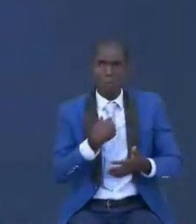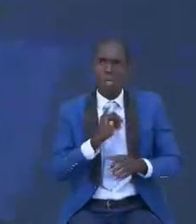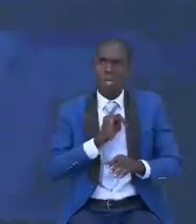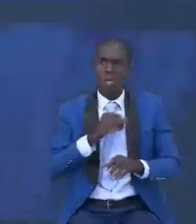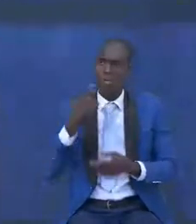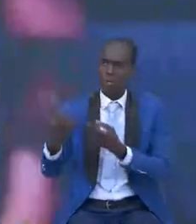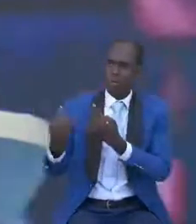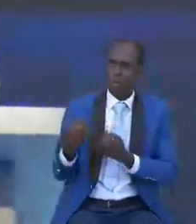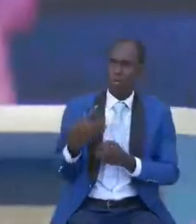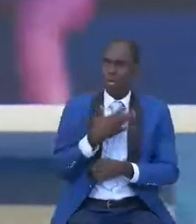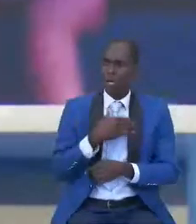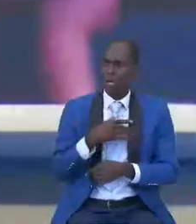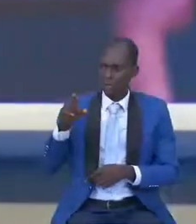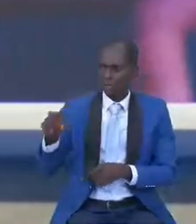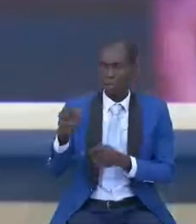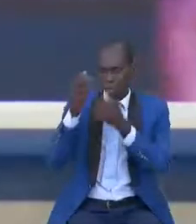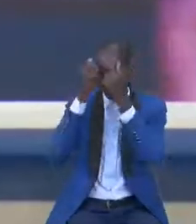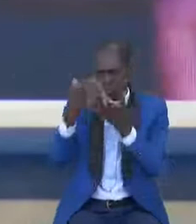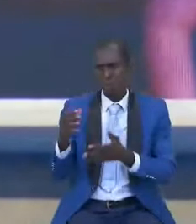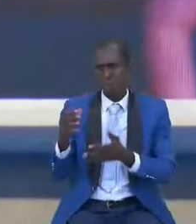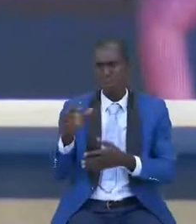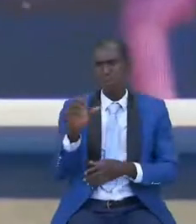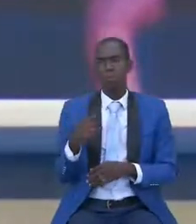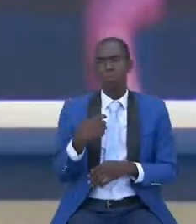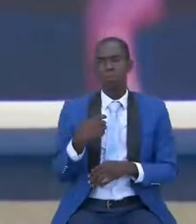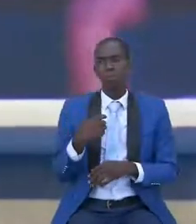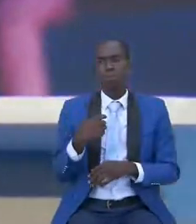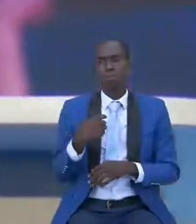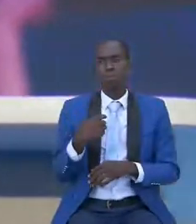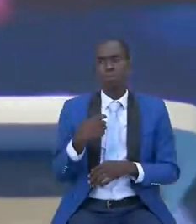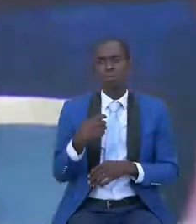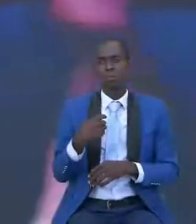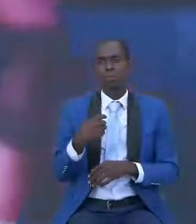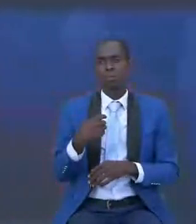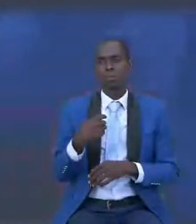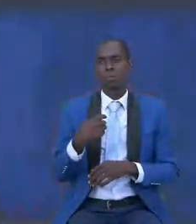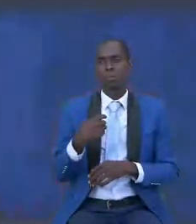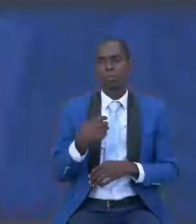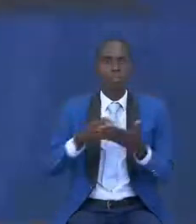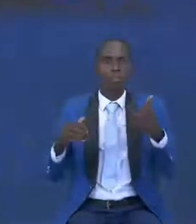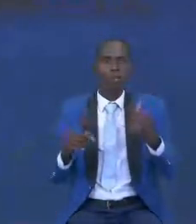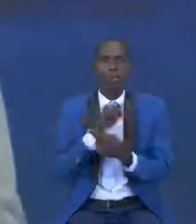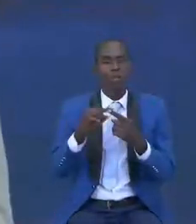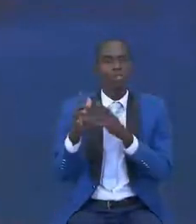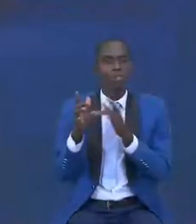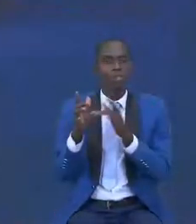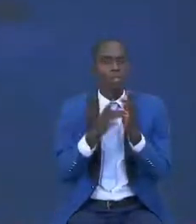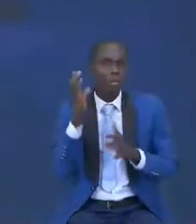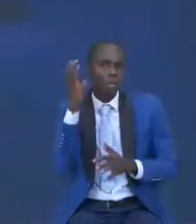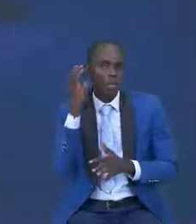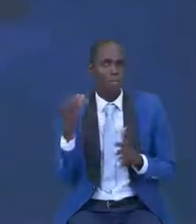à celui-ci va. Et il va. Et à celui-ci vient. Et il vient. Voyez le verset 10.